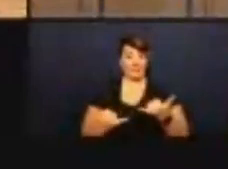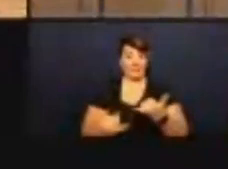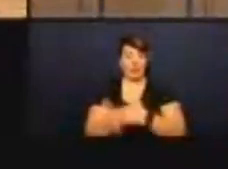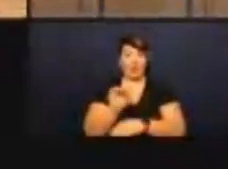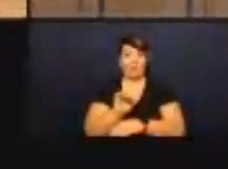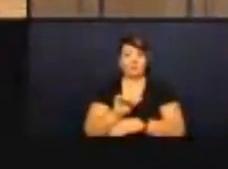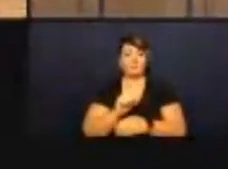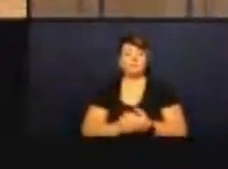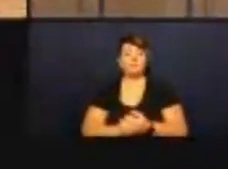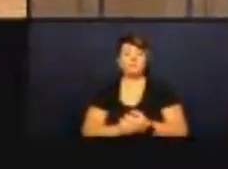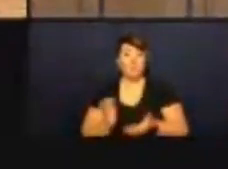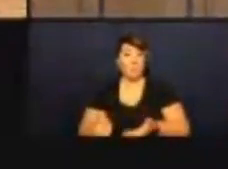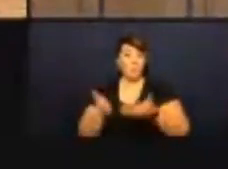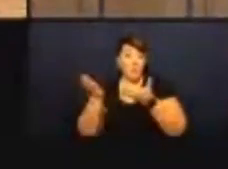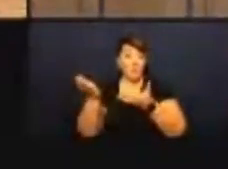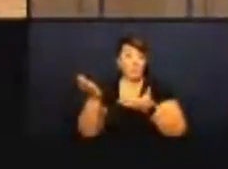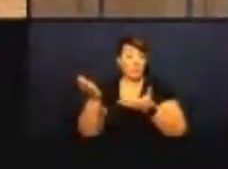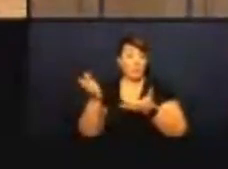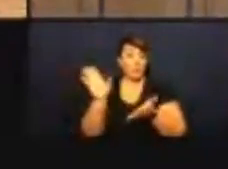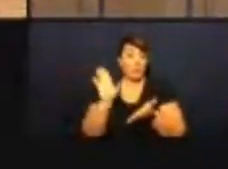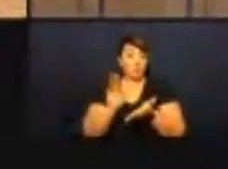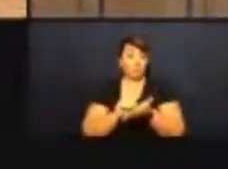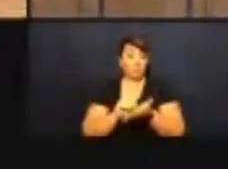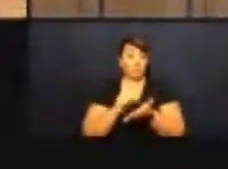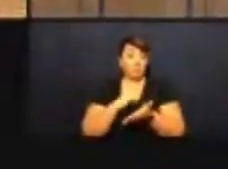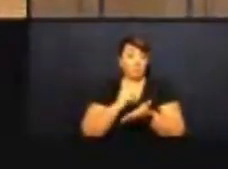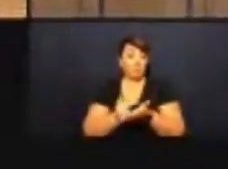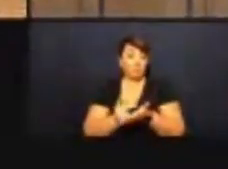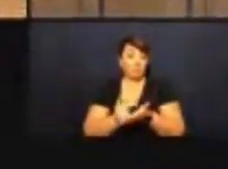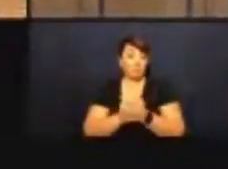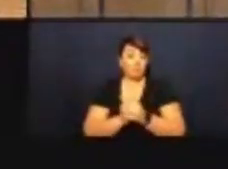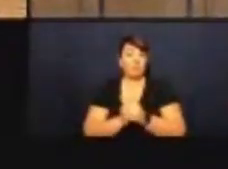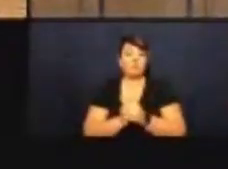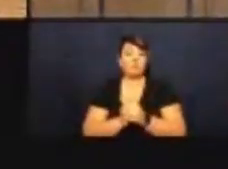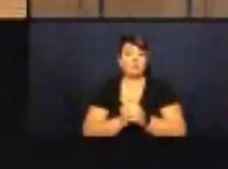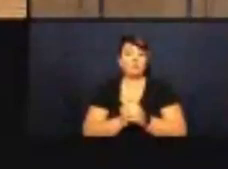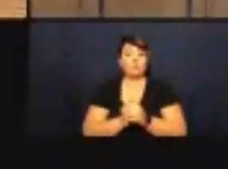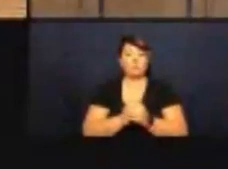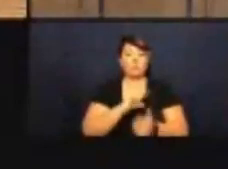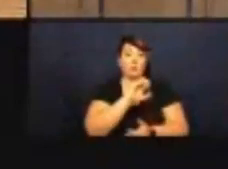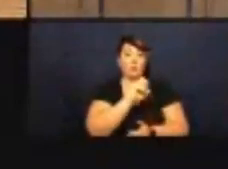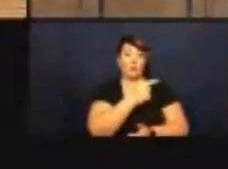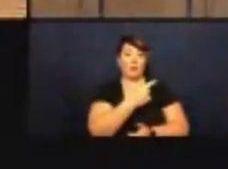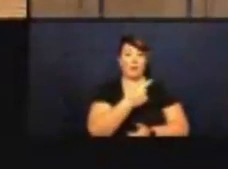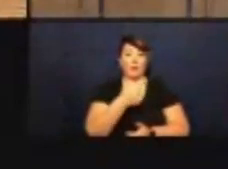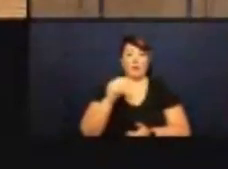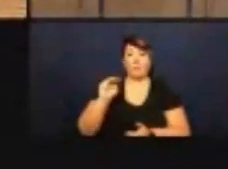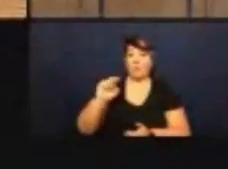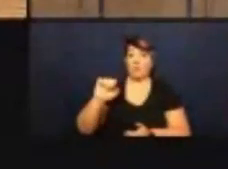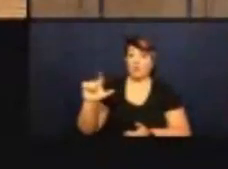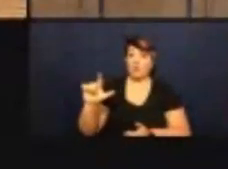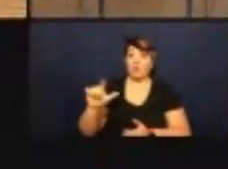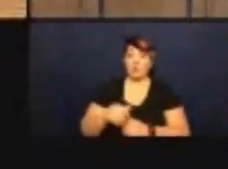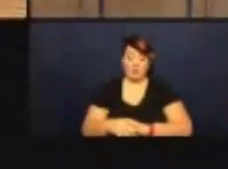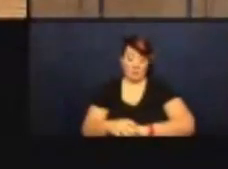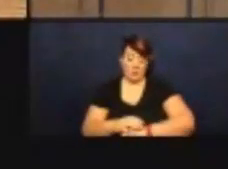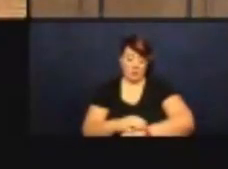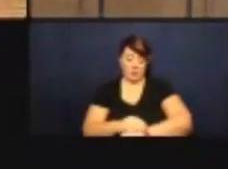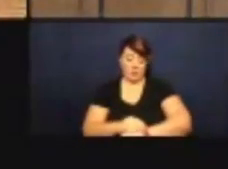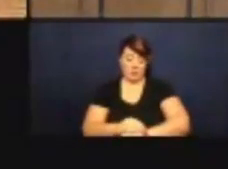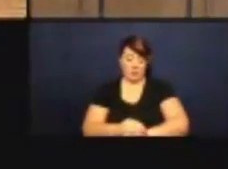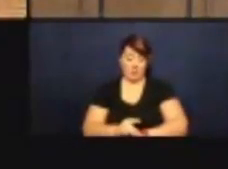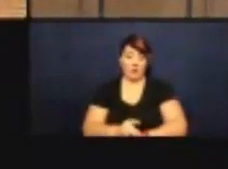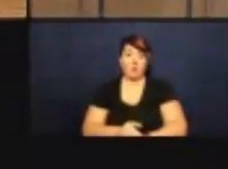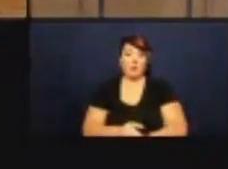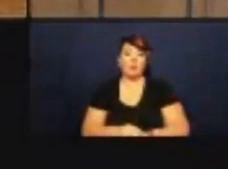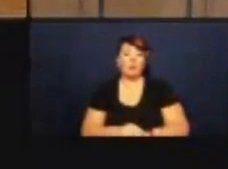kupitisha ajenda ya mkutano wetu. Je, kuna hoja ya kupitisha ajenda ya mkutano wa leo? Mwanabodi Craig akiungwa mkono na mwanabodi